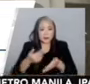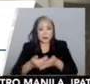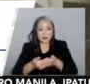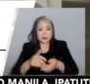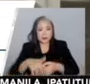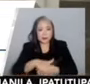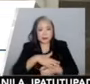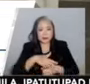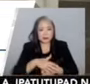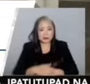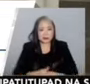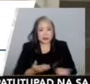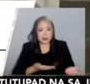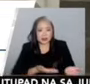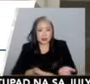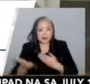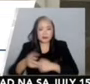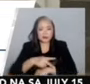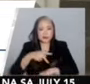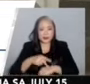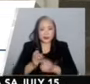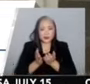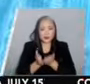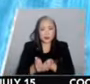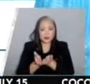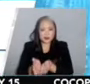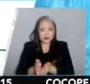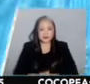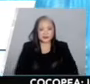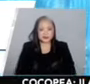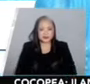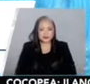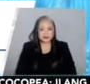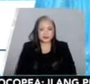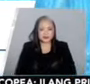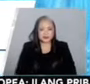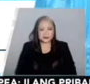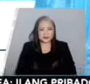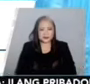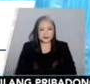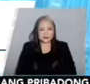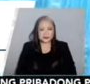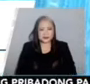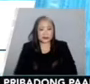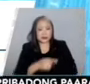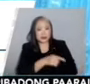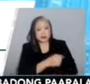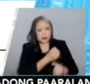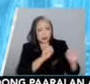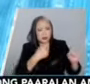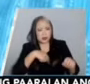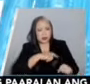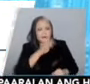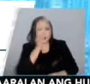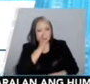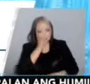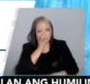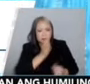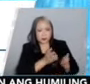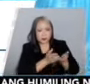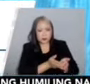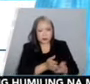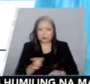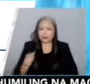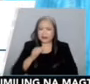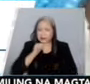namin. Dinala kami doon sa Philippine Coast Guard. Sila na nag-rescue sa amin. Hindi po yung totoo. Hindi.